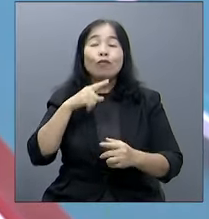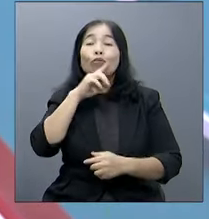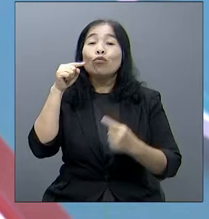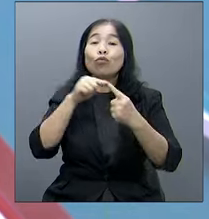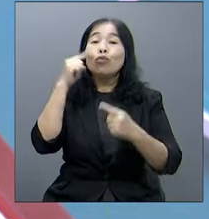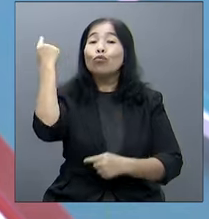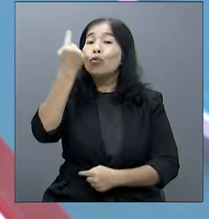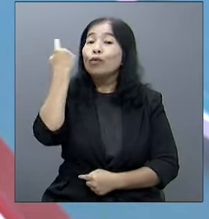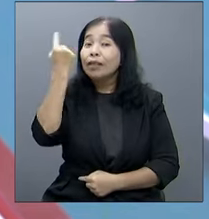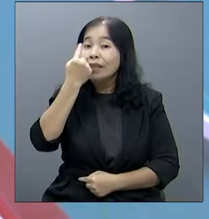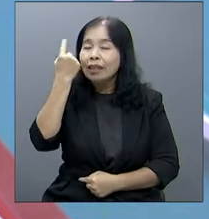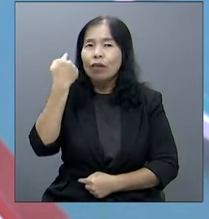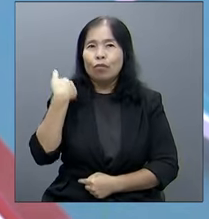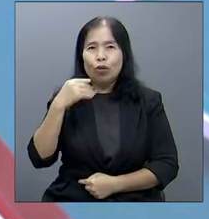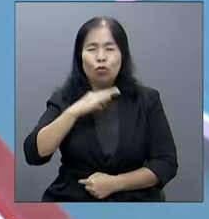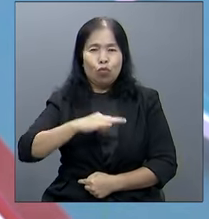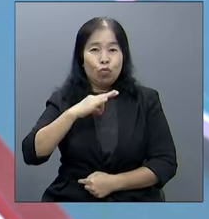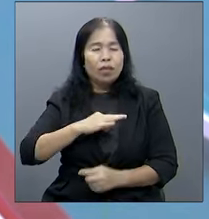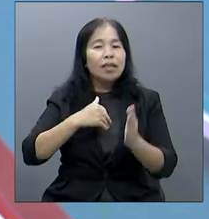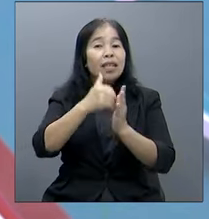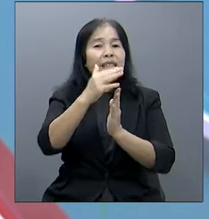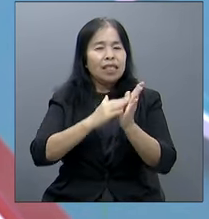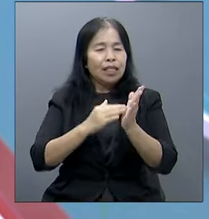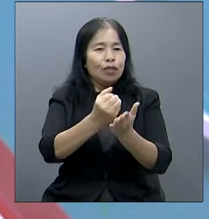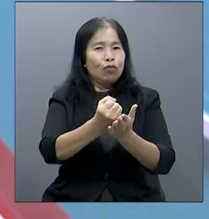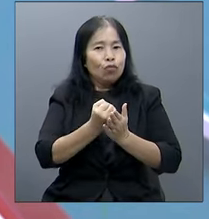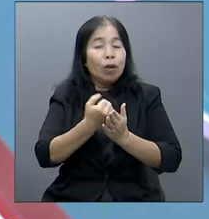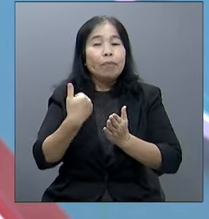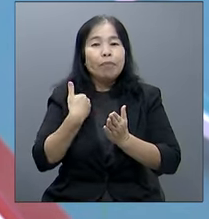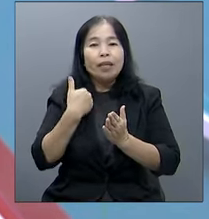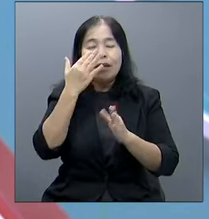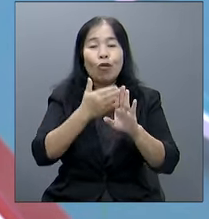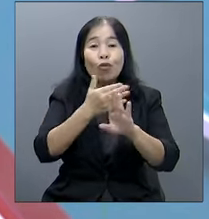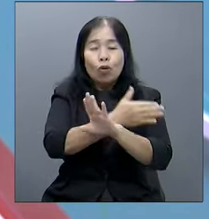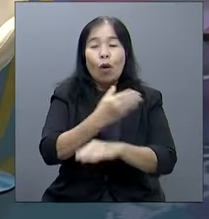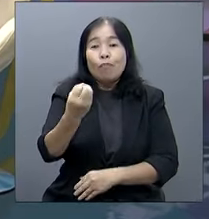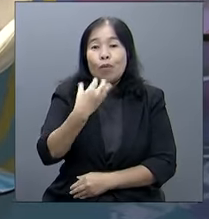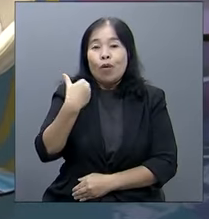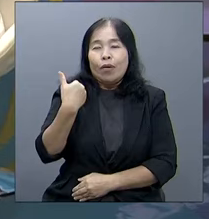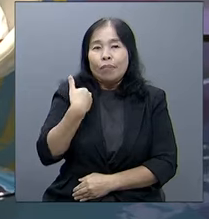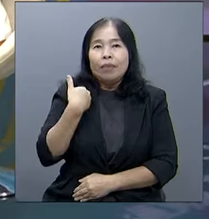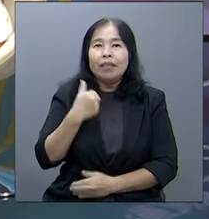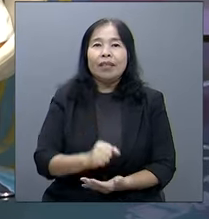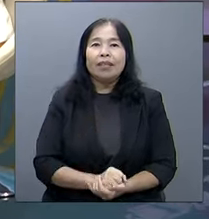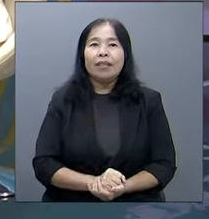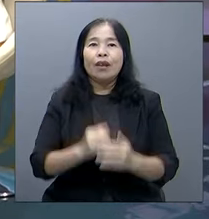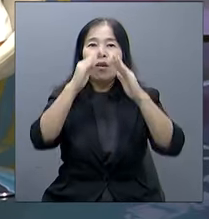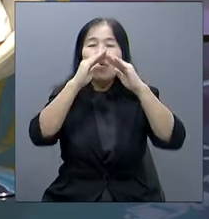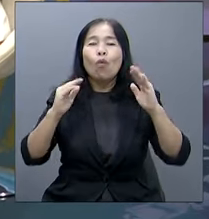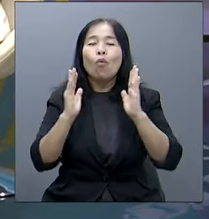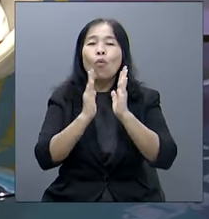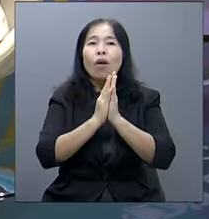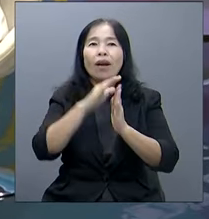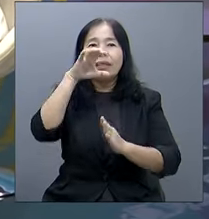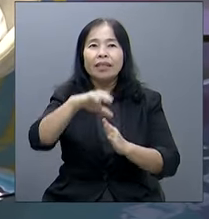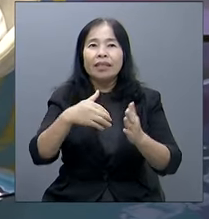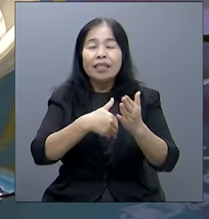ใช่ไฮะ เรากจะรสวั สีนี้มเป็เอกลษบัอย่างอยที่วัเมสาูนี้ทน้พีนกตย้คกแบรเชิญเขาก็เอาสีของ